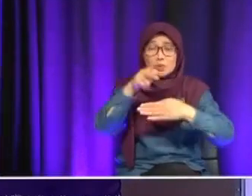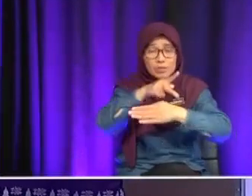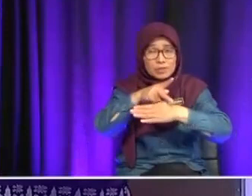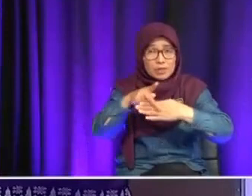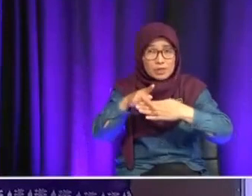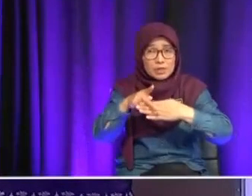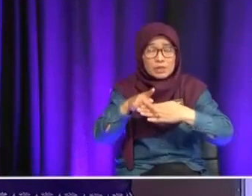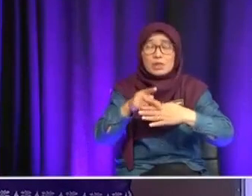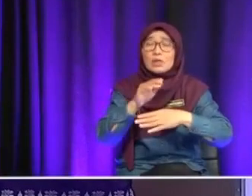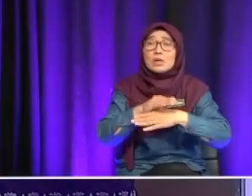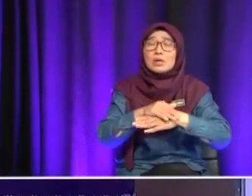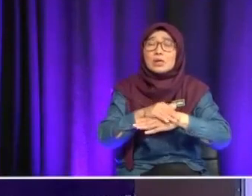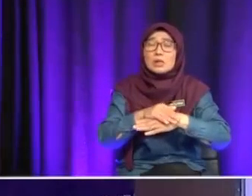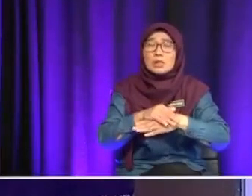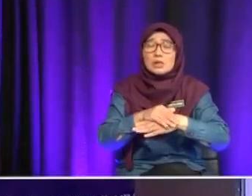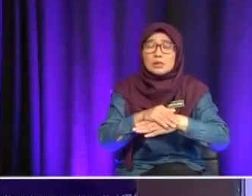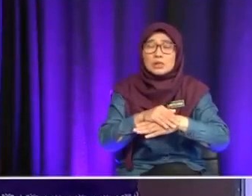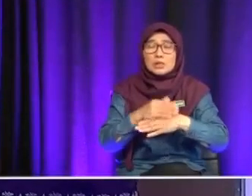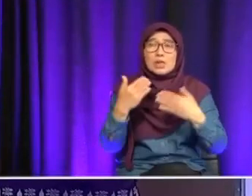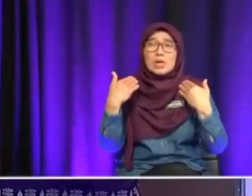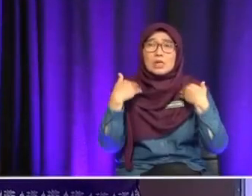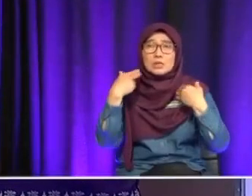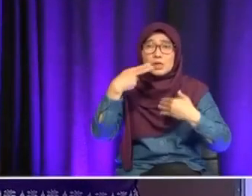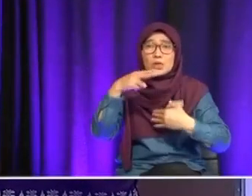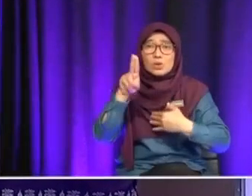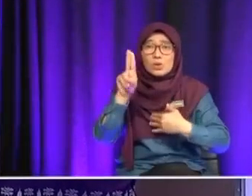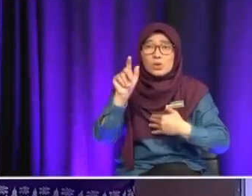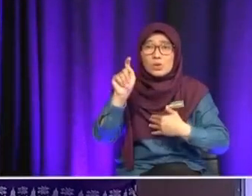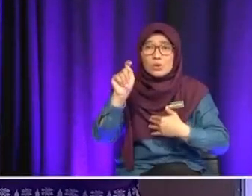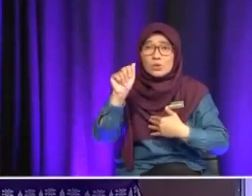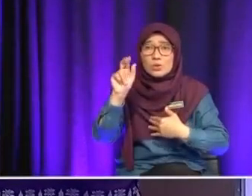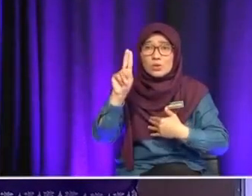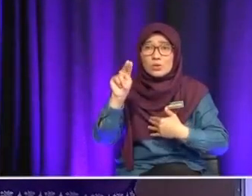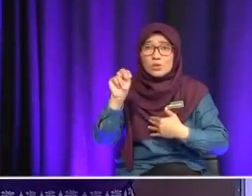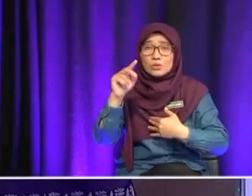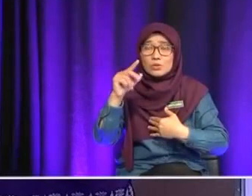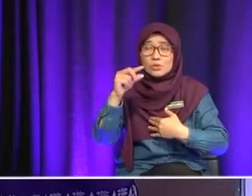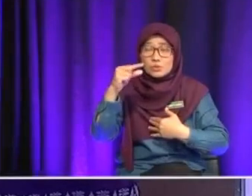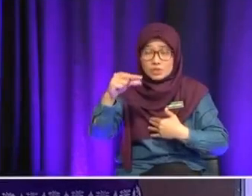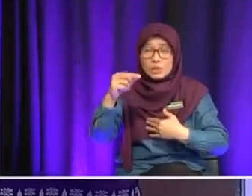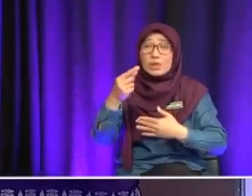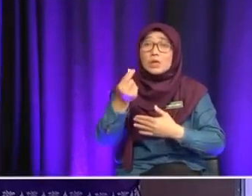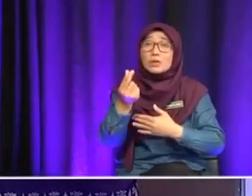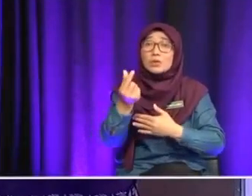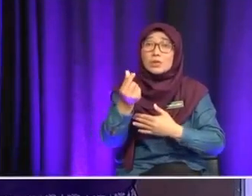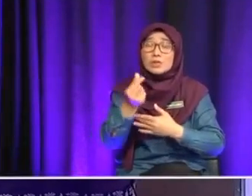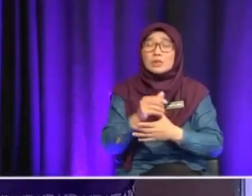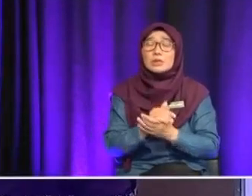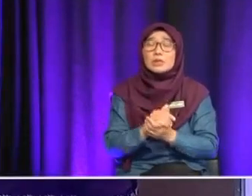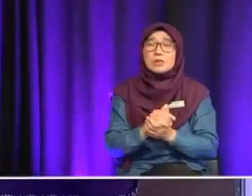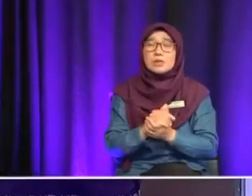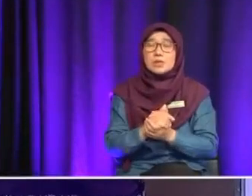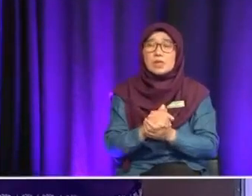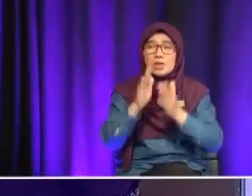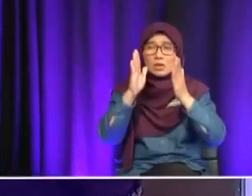hutang, penghutang dan pemberi hutang. Jadi sudah pasti orang yang memberi hutang inginkan